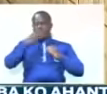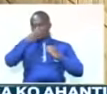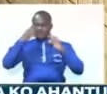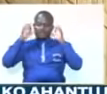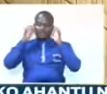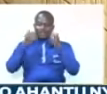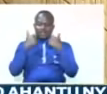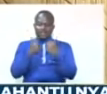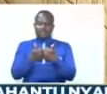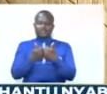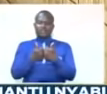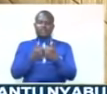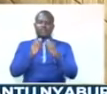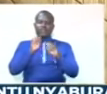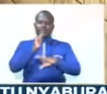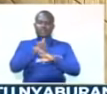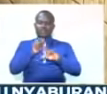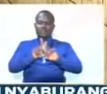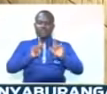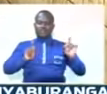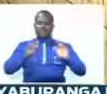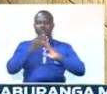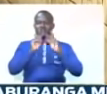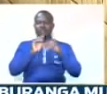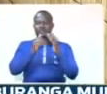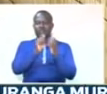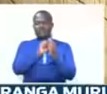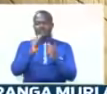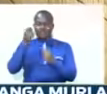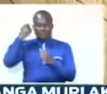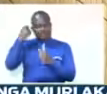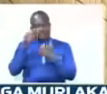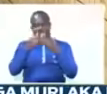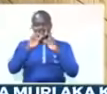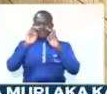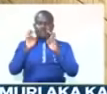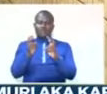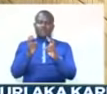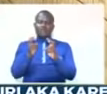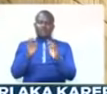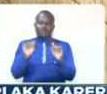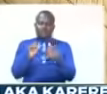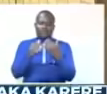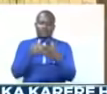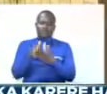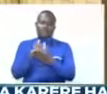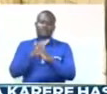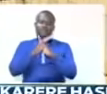agapfukamunwa neza gusiga intera hagati ya mugenzi n'undi bakumva ko bigerageza kurwana